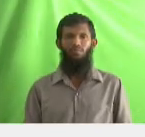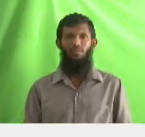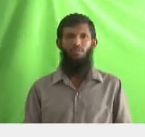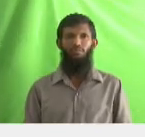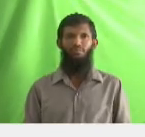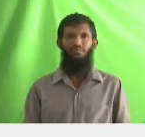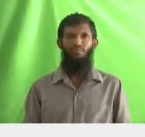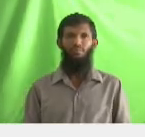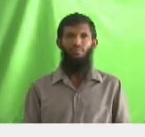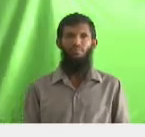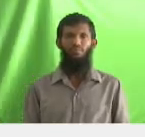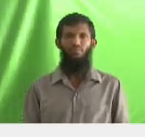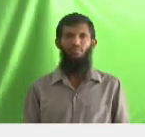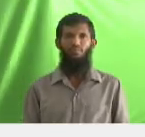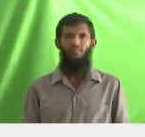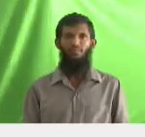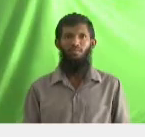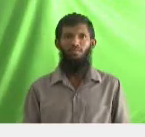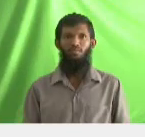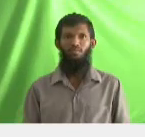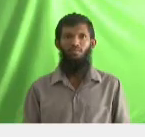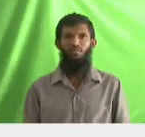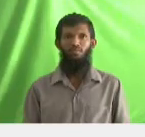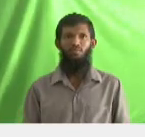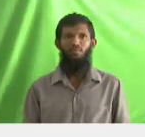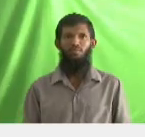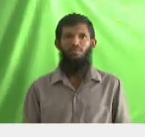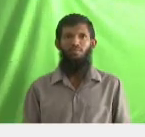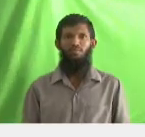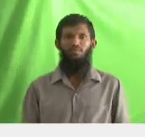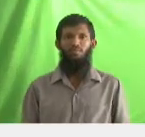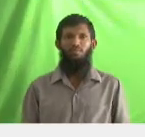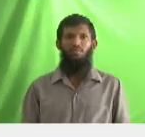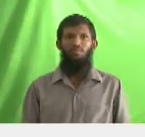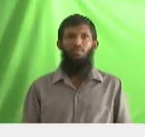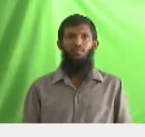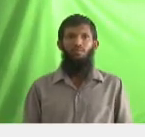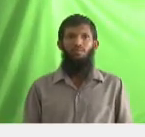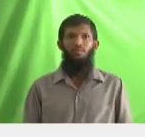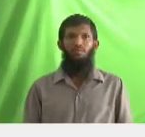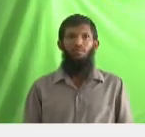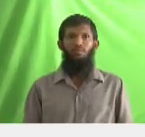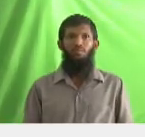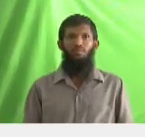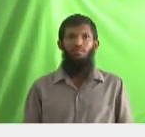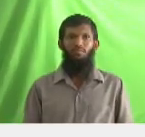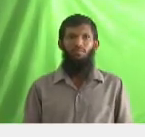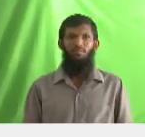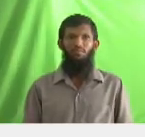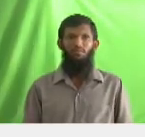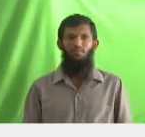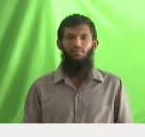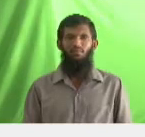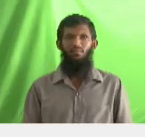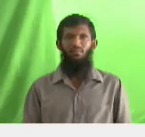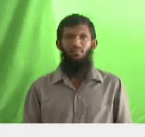اللهم احفظ هذه البلاد، اللهم احفظ رئيسها ونائب رئيسها، اللهم احفظها من كل سوء